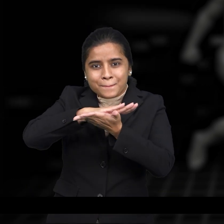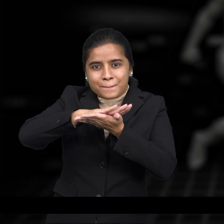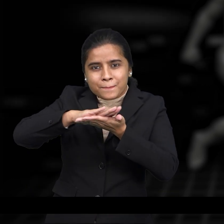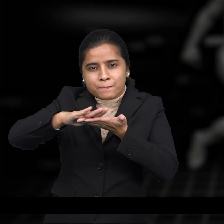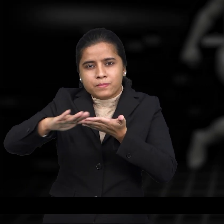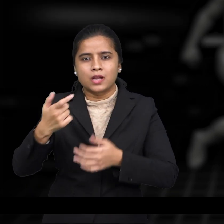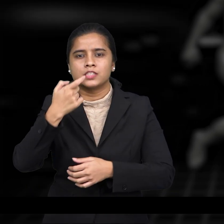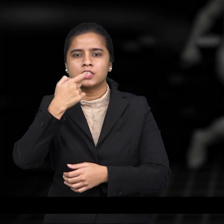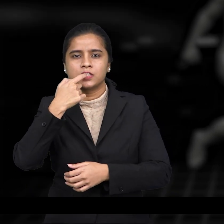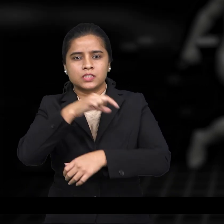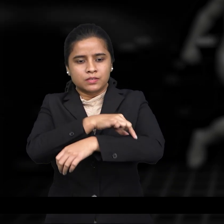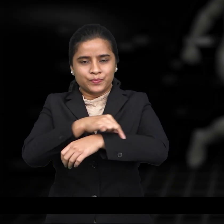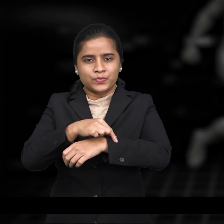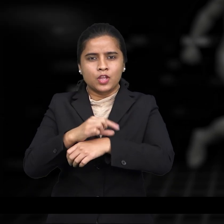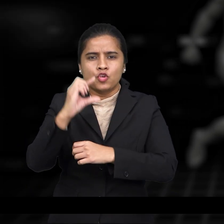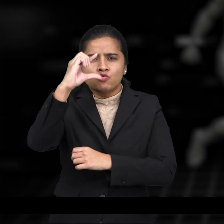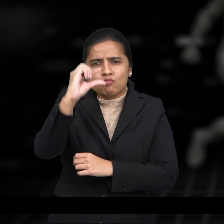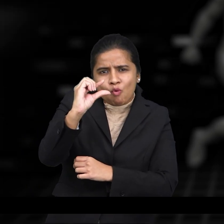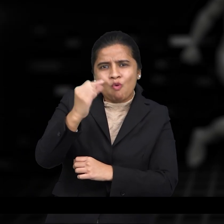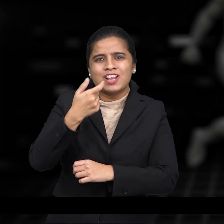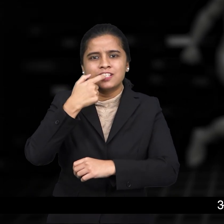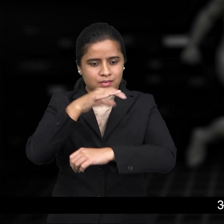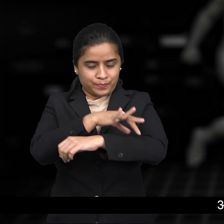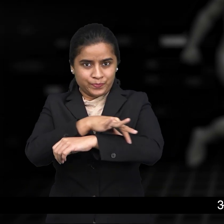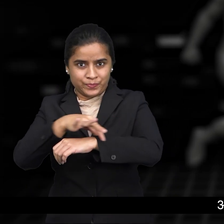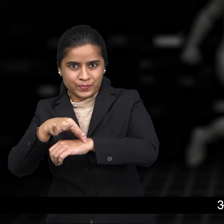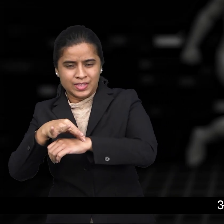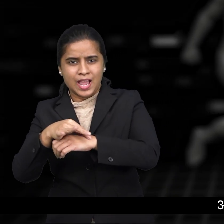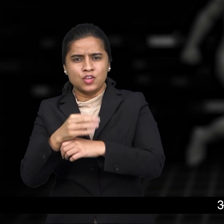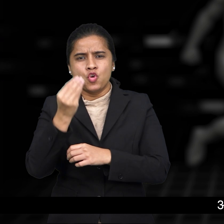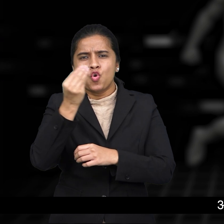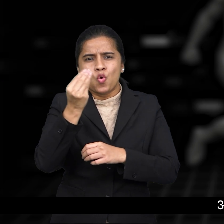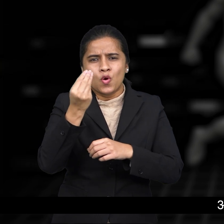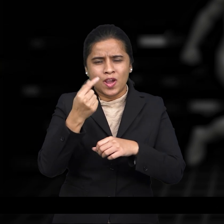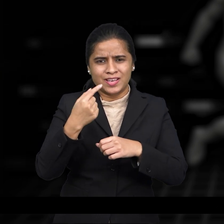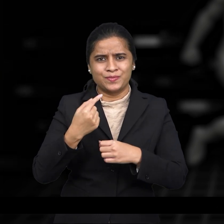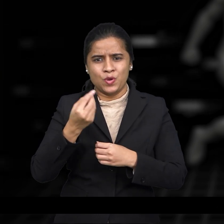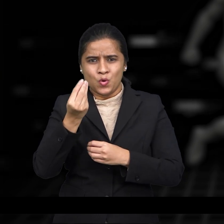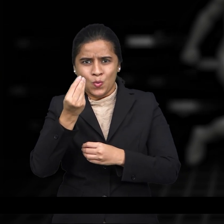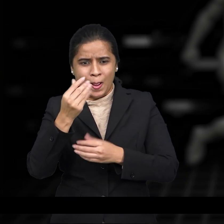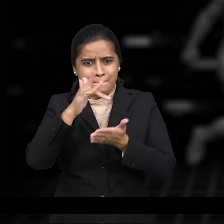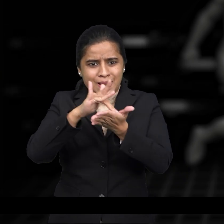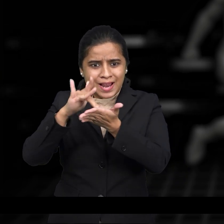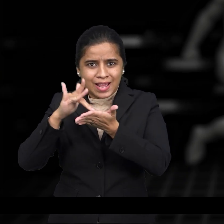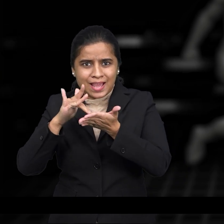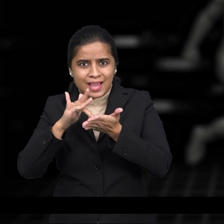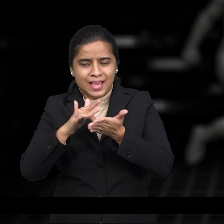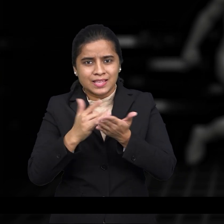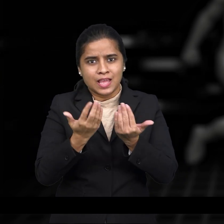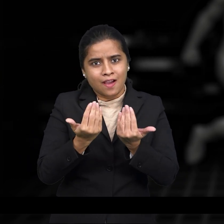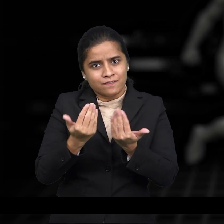सपाट हाडे, लहान हाडे, अनियमित हाडे, लांब हाडे.